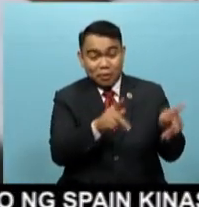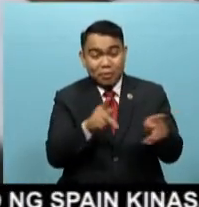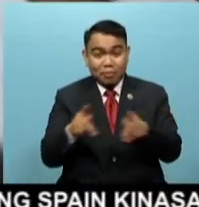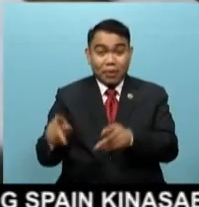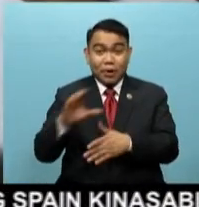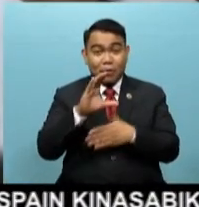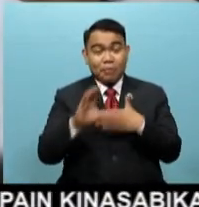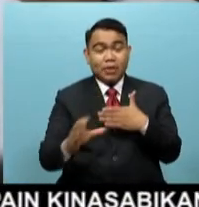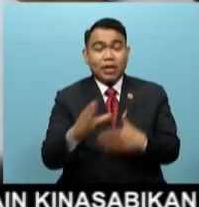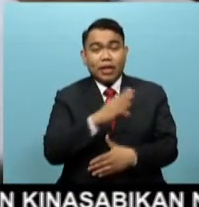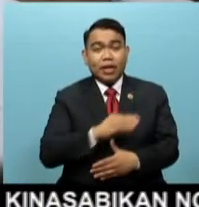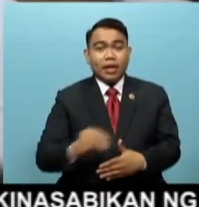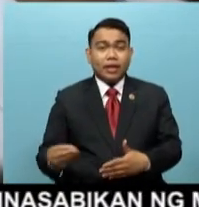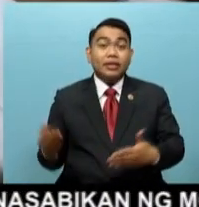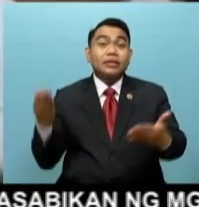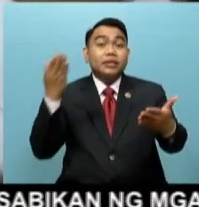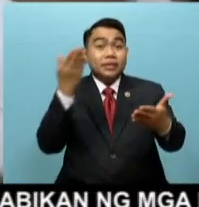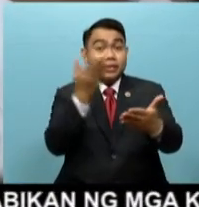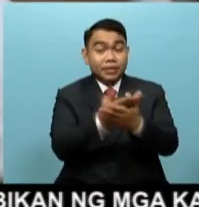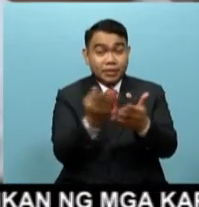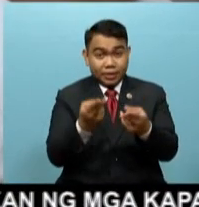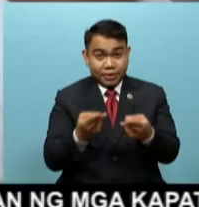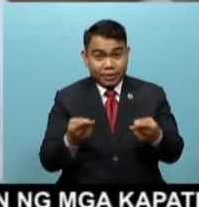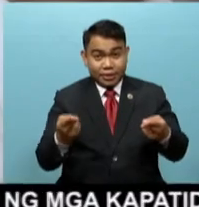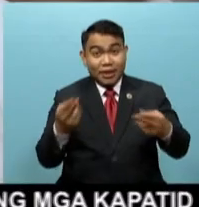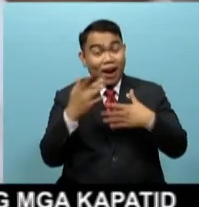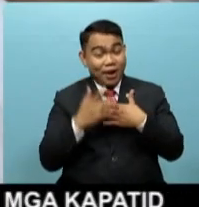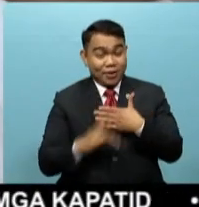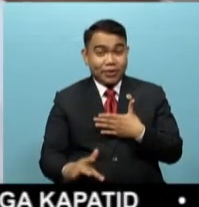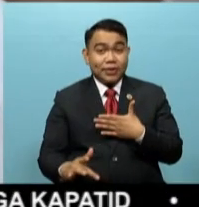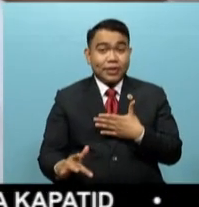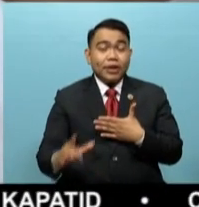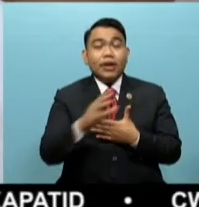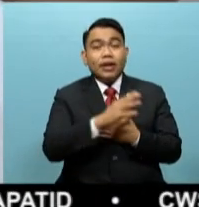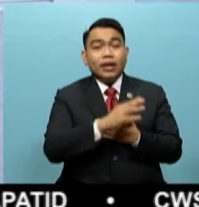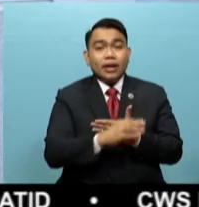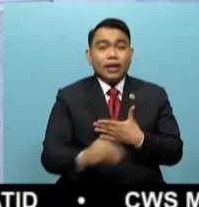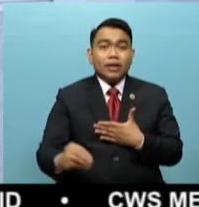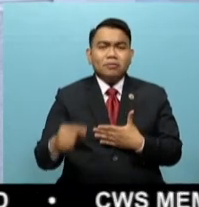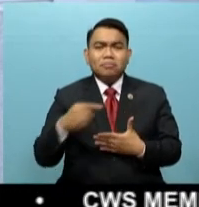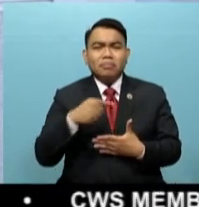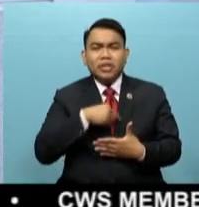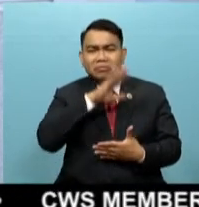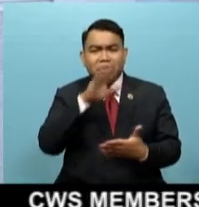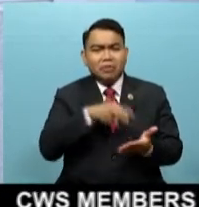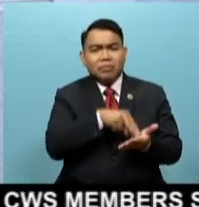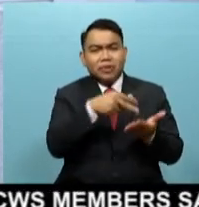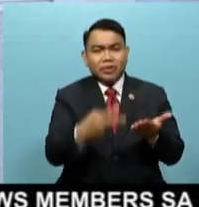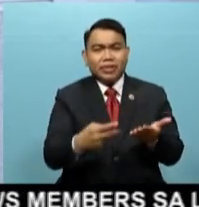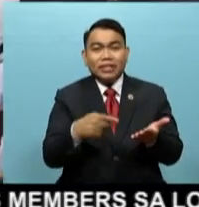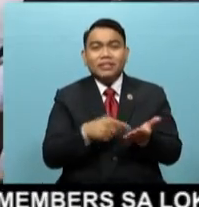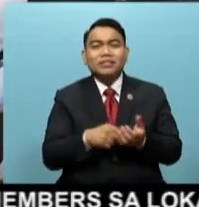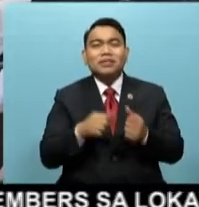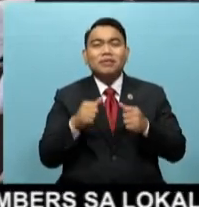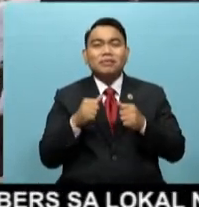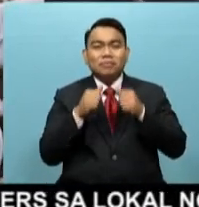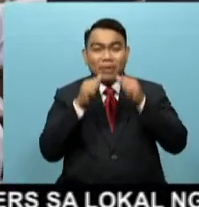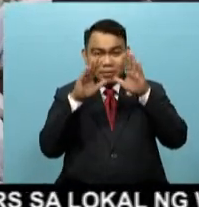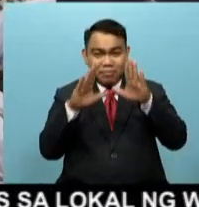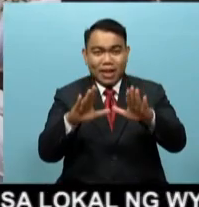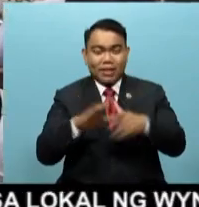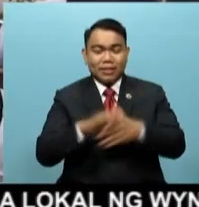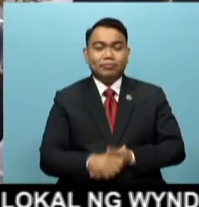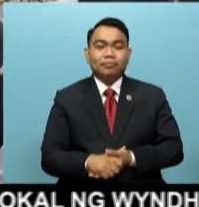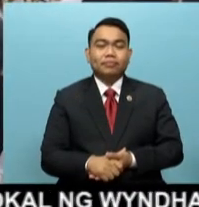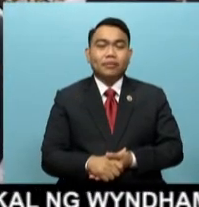lubusan at tumungo sa gusaling sambahan ng napakaaga, at hindi naman po ako nabigo at napakabiyaya po ito. Mula sa